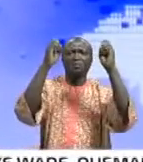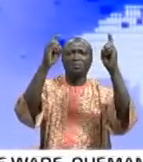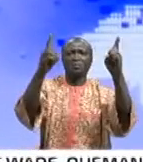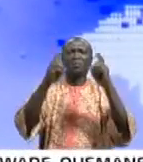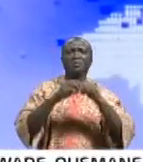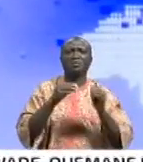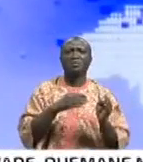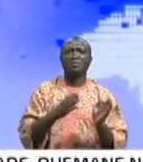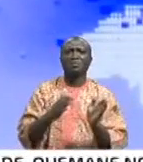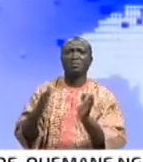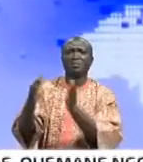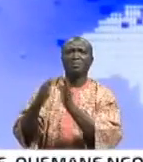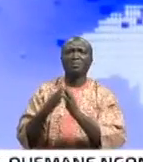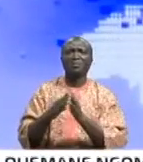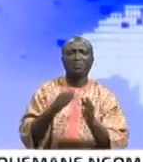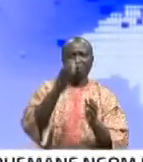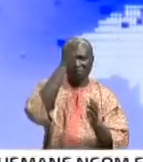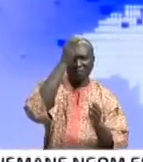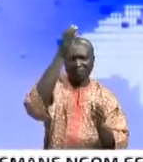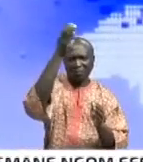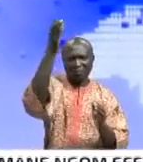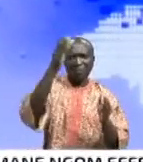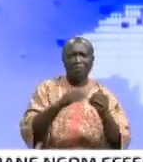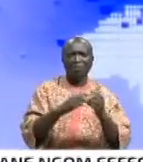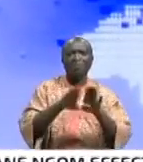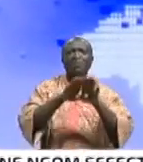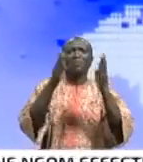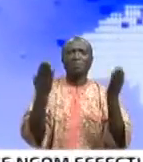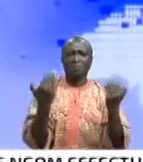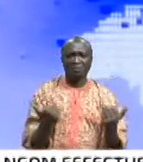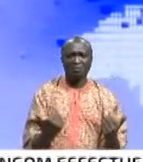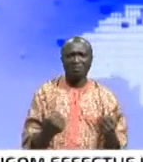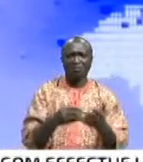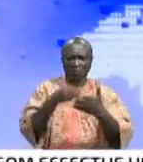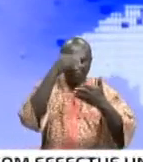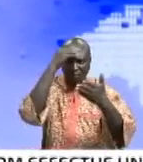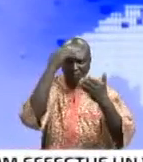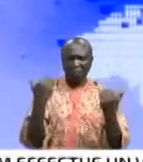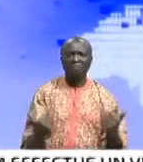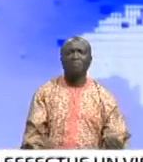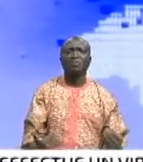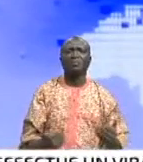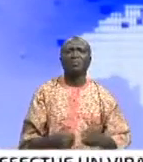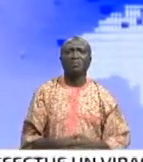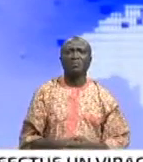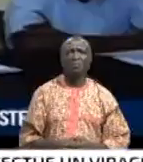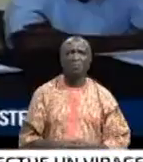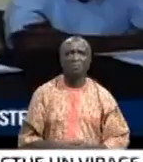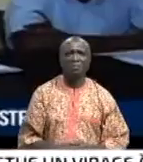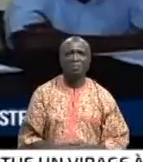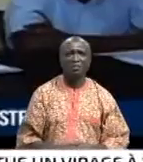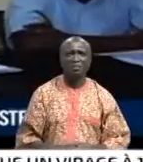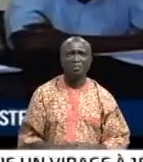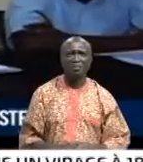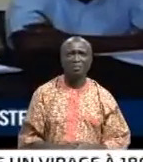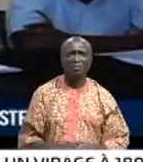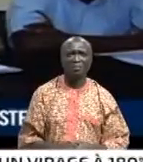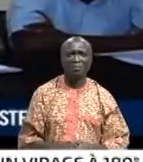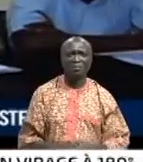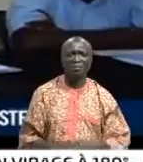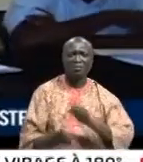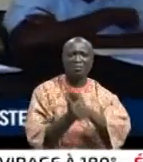progressive du concept donc oublie tail Jang le pont avec Hajar les enseignants